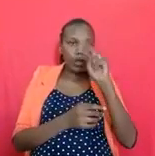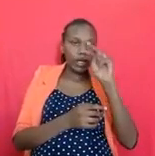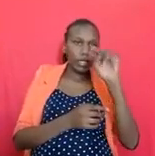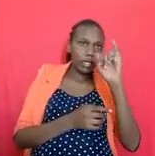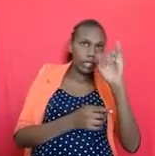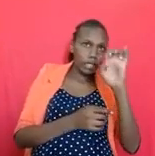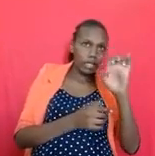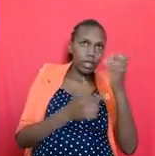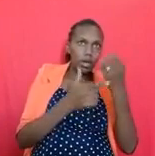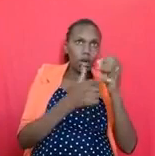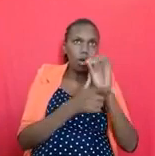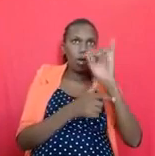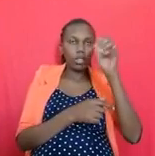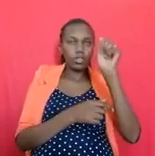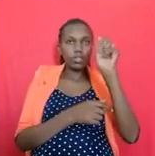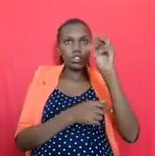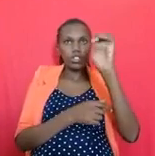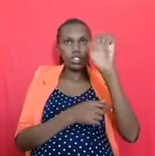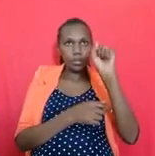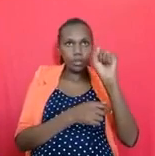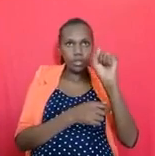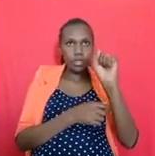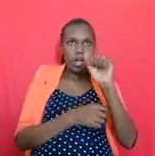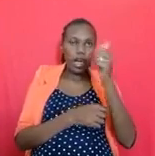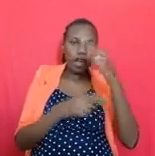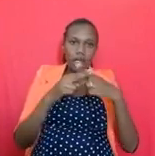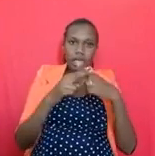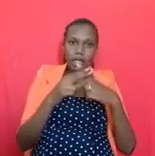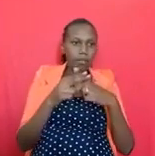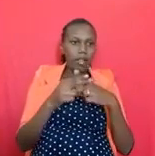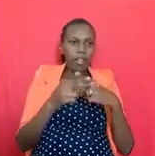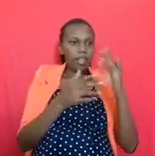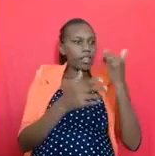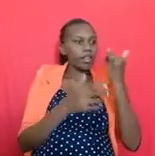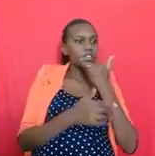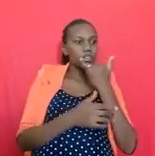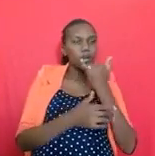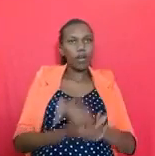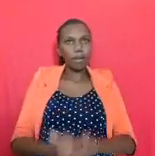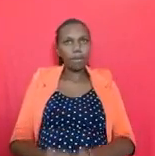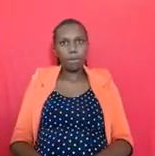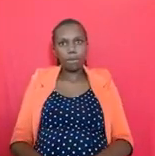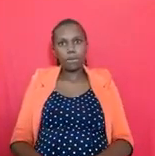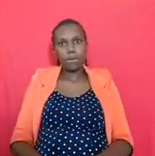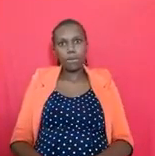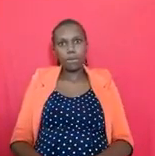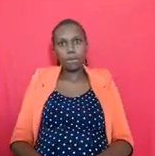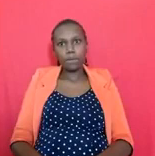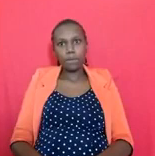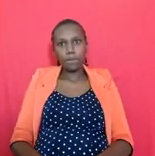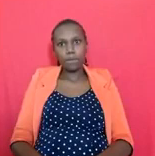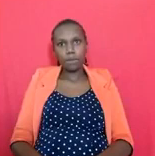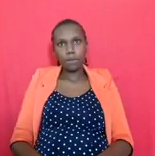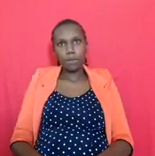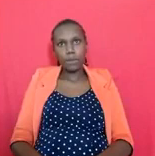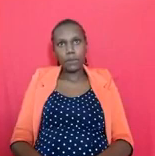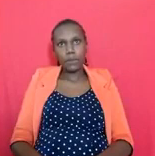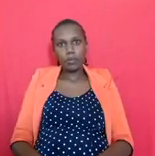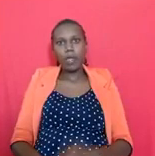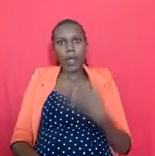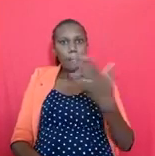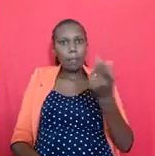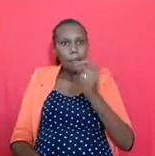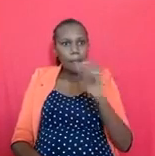Mungai, Kana, James, Kangara. Wadika letu waligi kule yoneyora. Ni wadika. Tukiadike. Wena